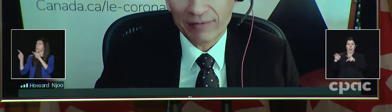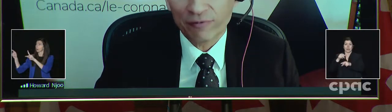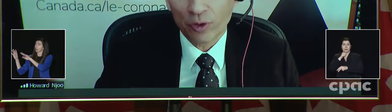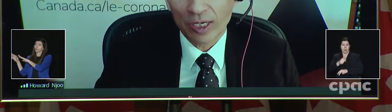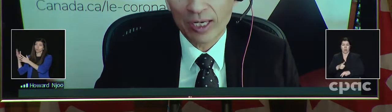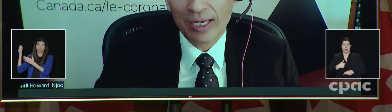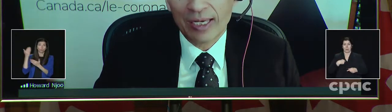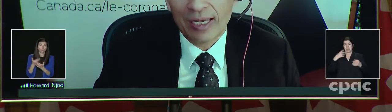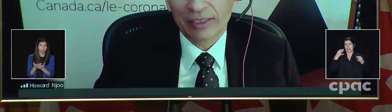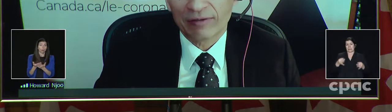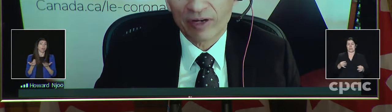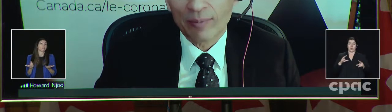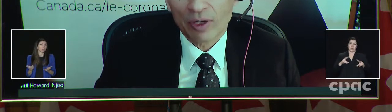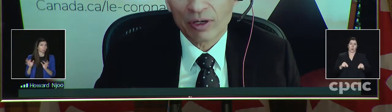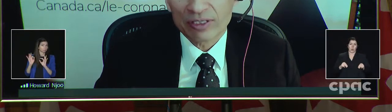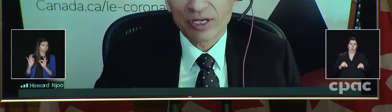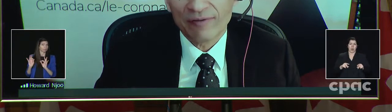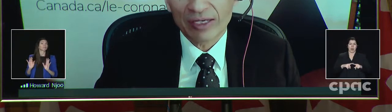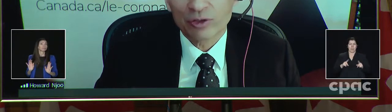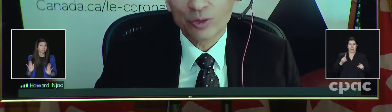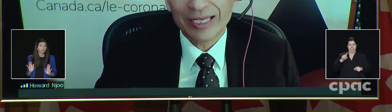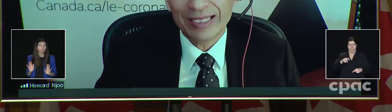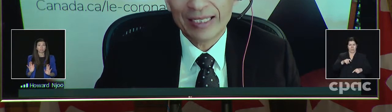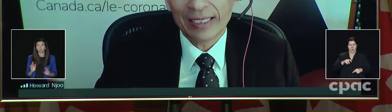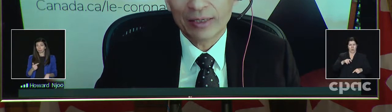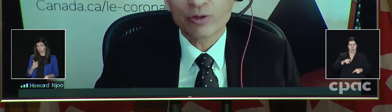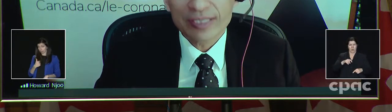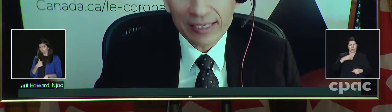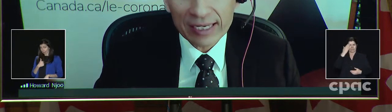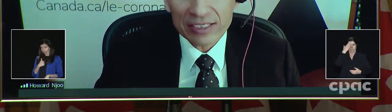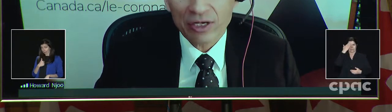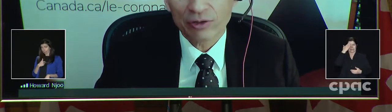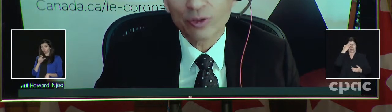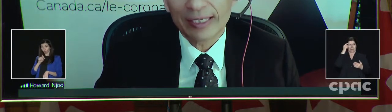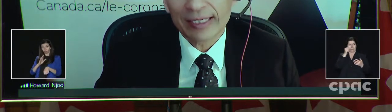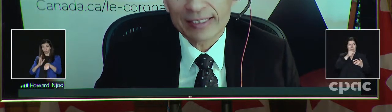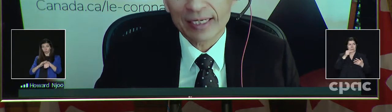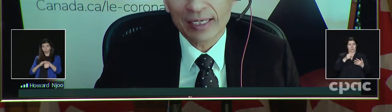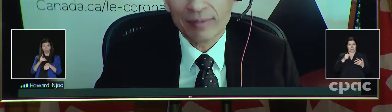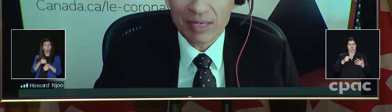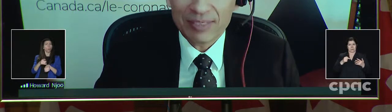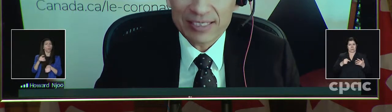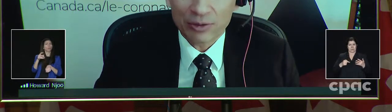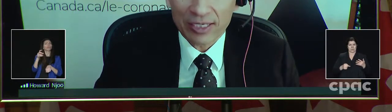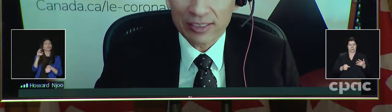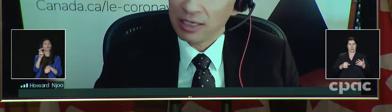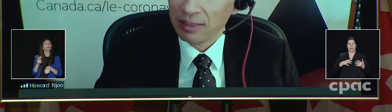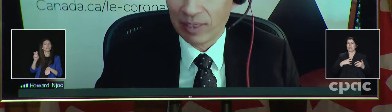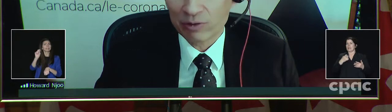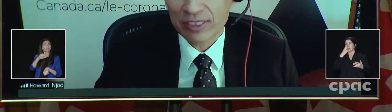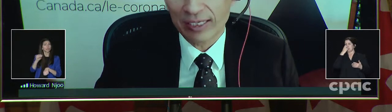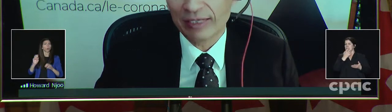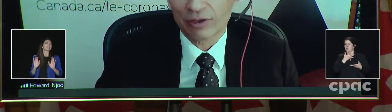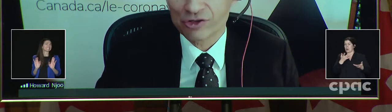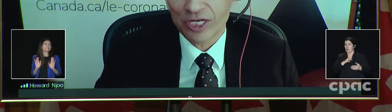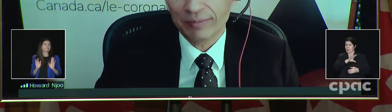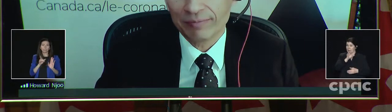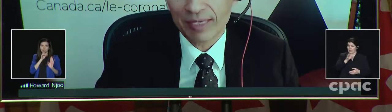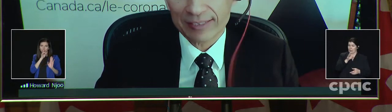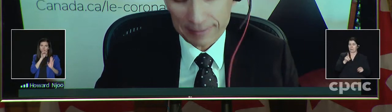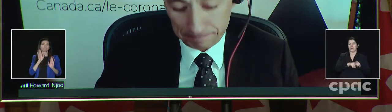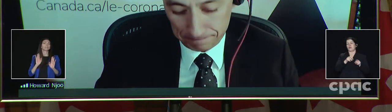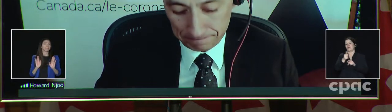mais il faut être vraiment conscient avec toutes les considérations, tous les risques, même ici au Canada, mais aussi à